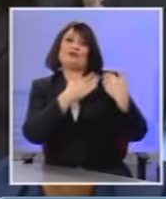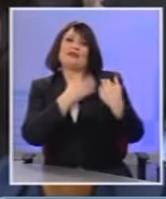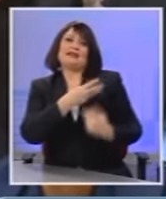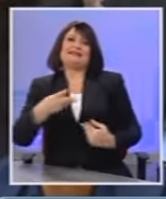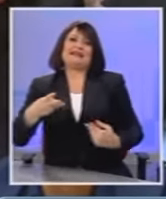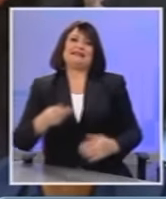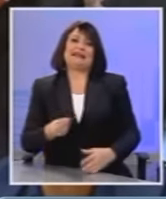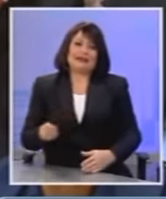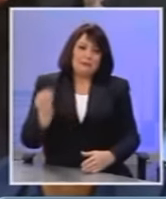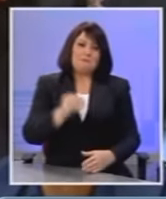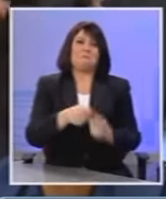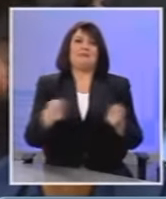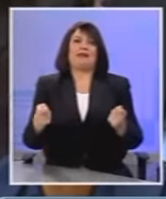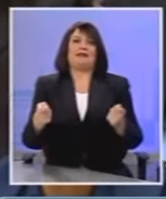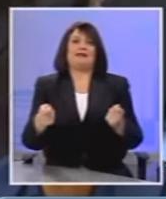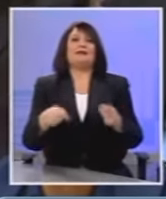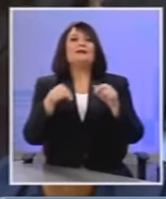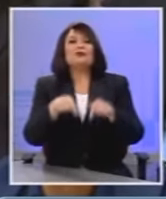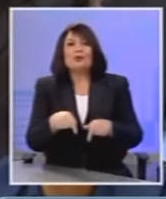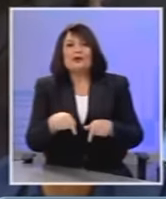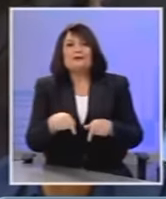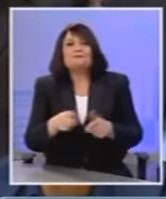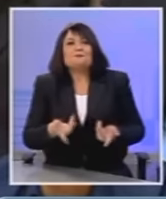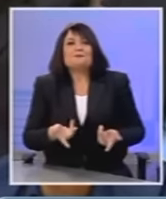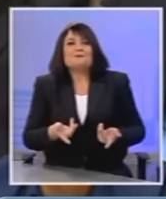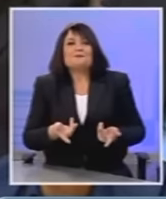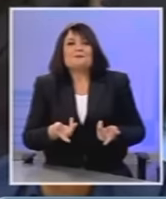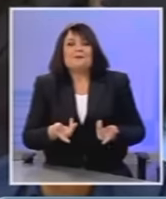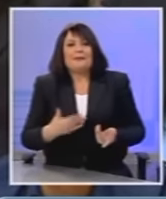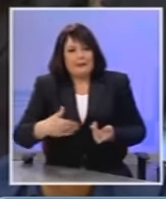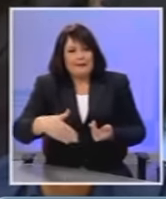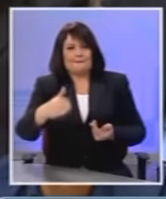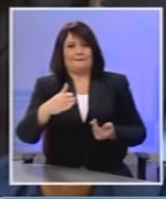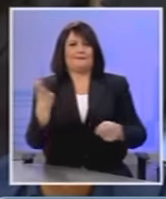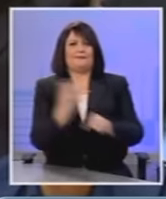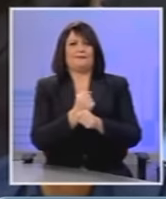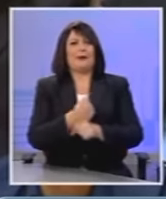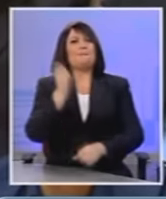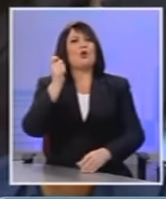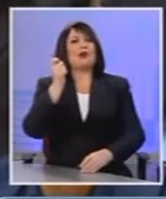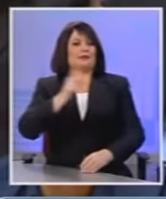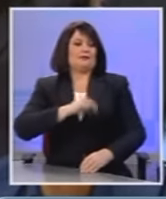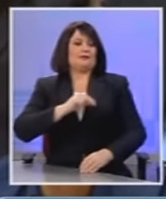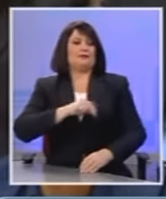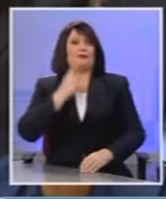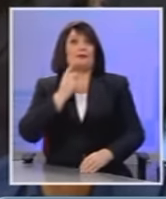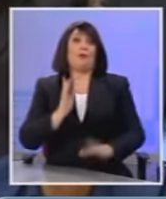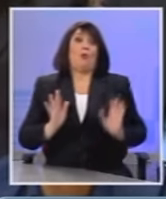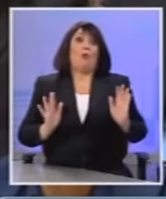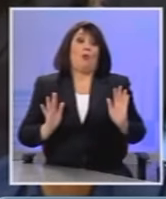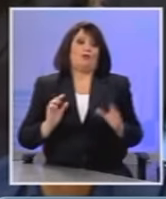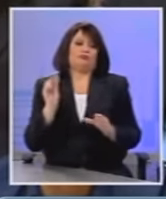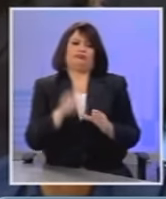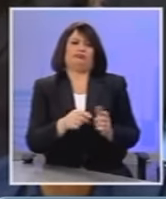και φέρατε τα μέτρα. Και τώρα, προκειμένου να κερδίσουν πολιτικό έδαφος, λένε ότι καταψηφίζουν αυτά τα